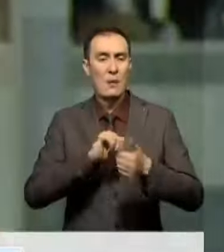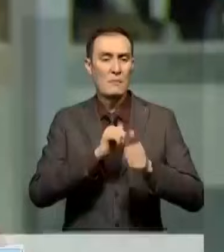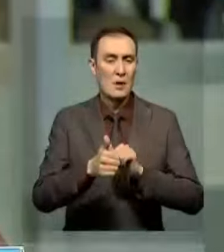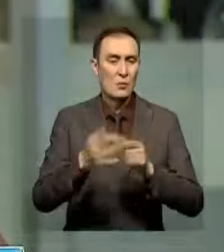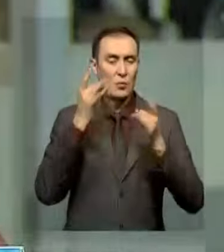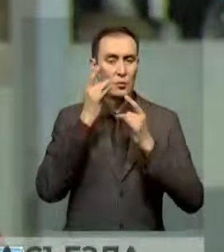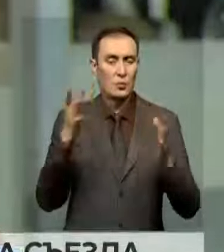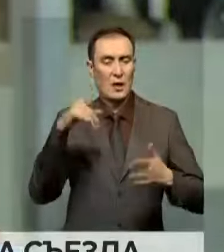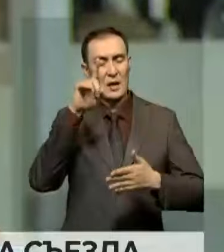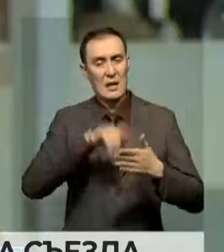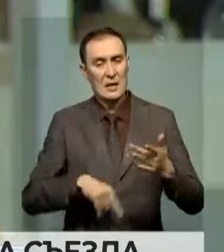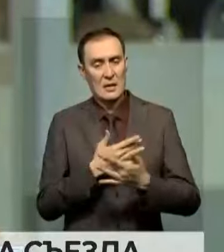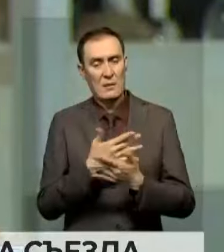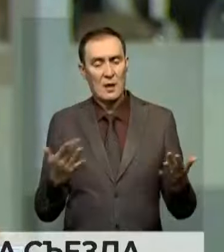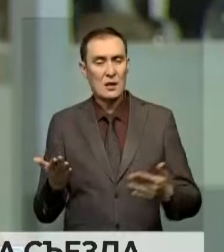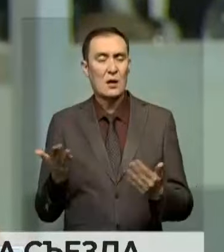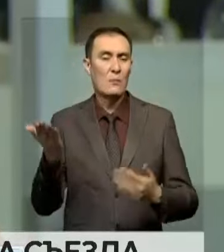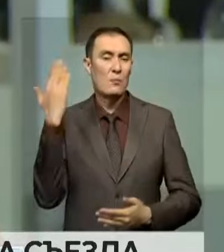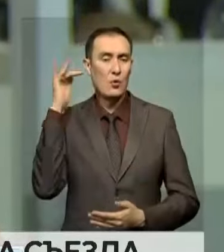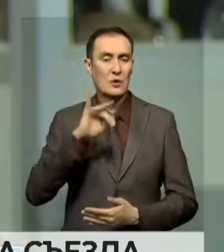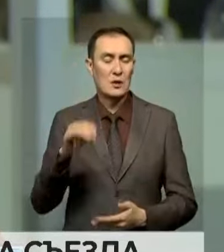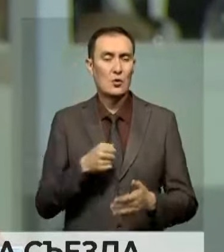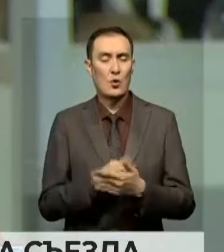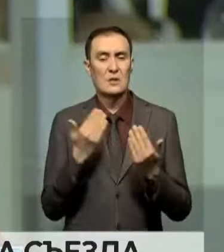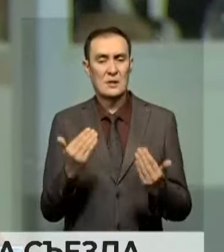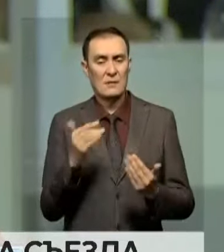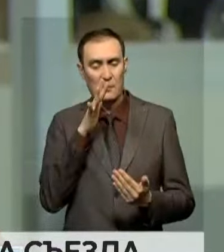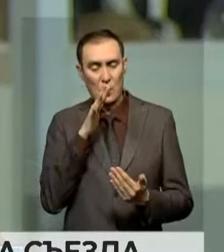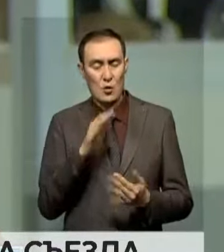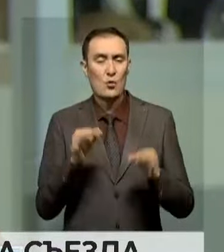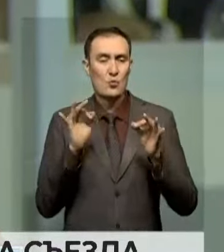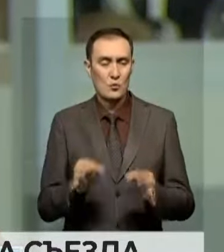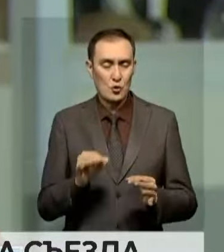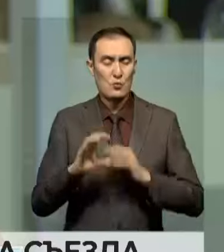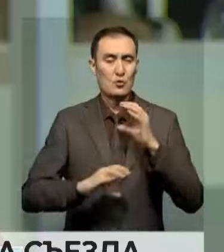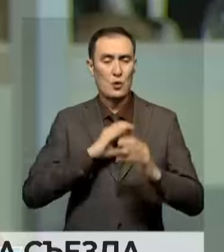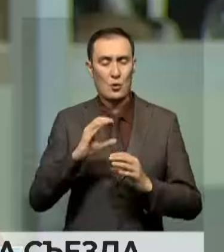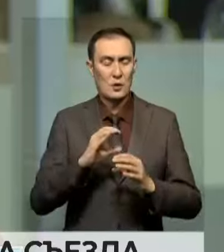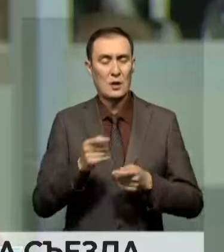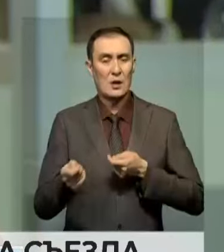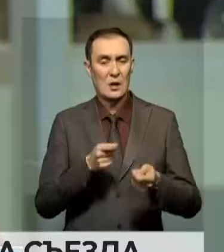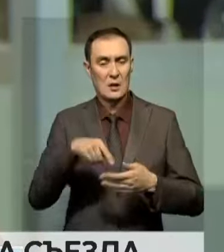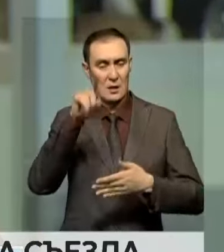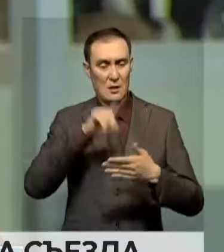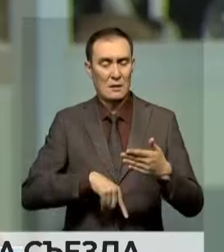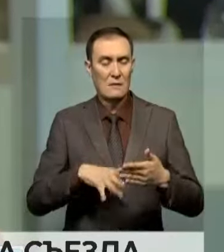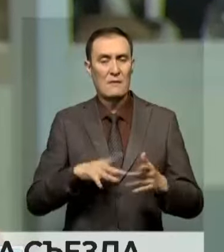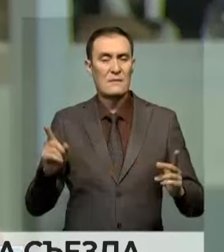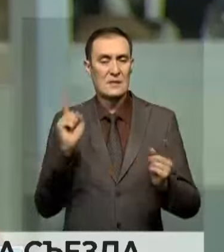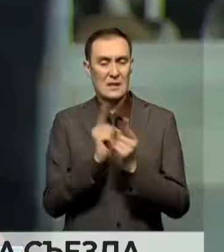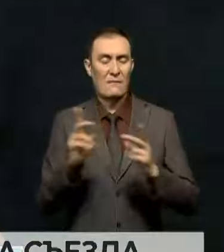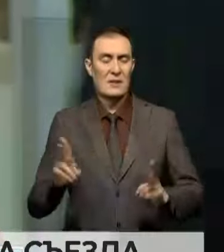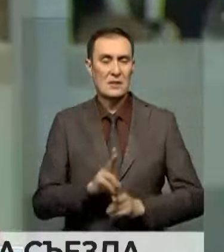культурами, религиями от прошлого к настоящему. Кажется вполне уместным, что мировые религиозные лидеры собрались в Астане,